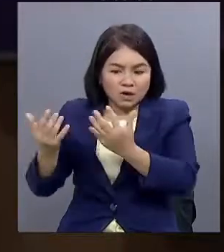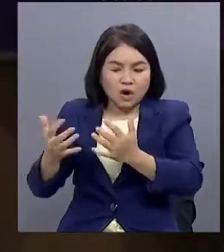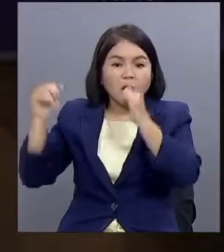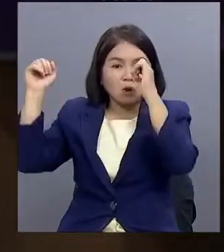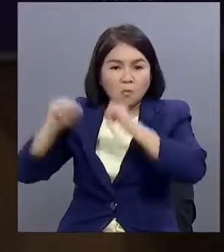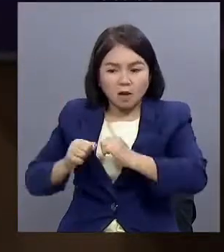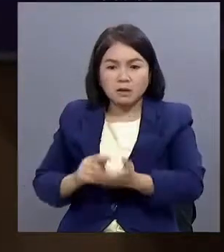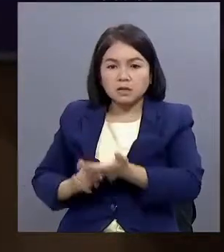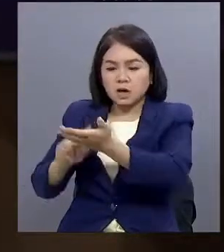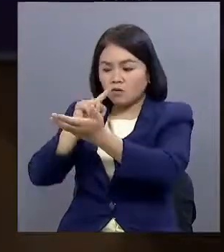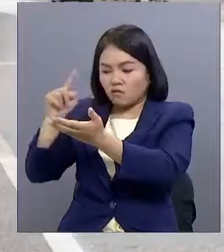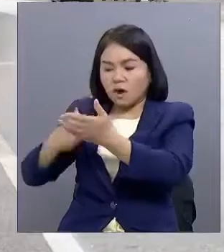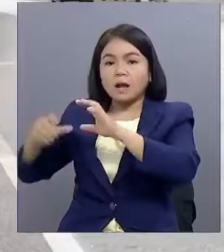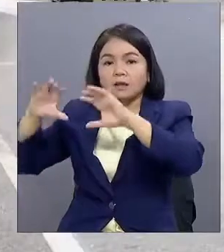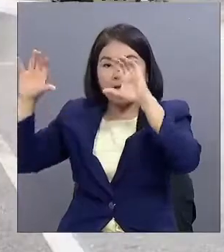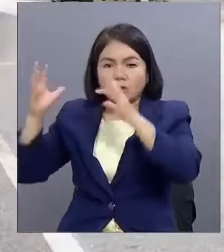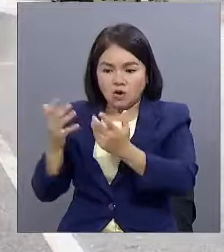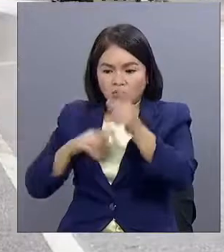การยังไงในการสอบสวน